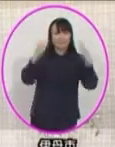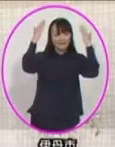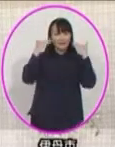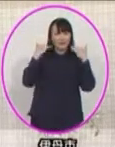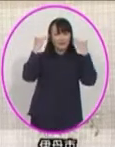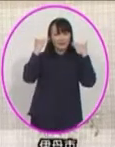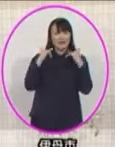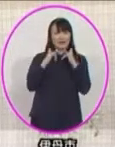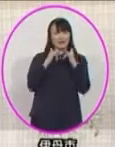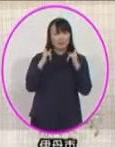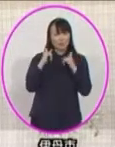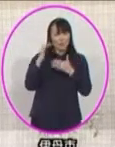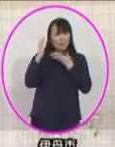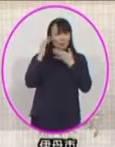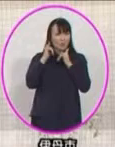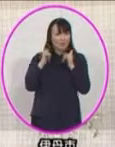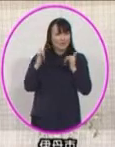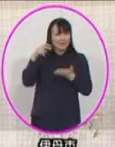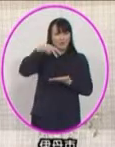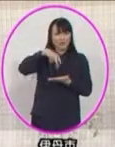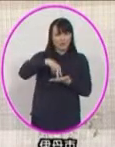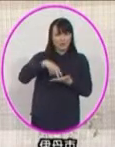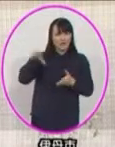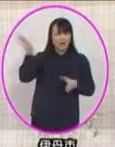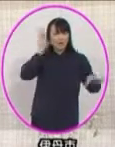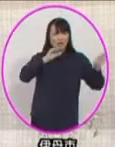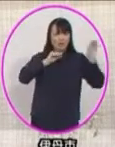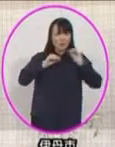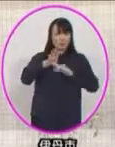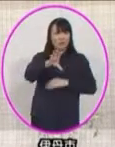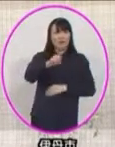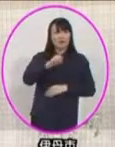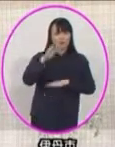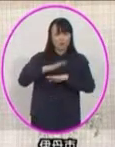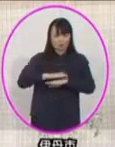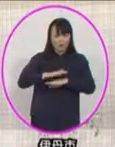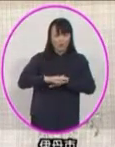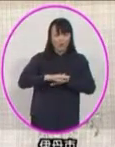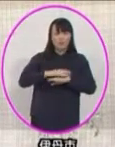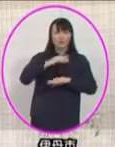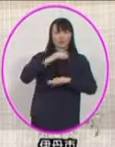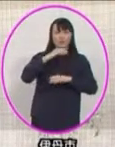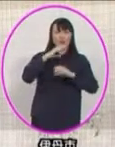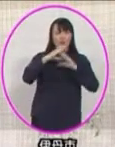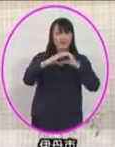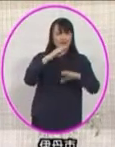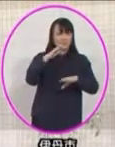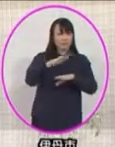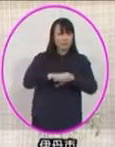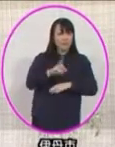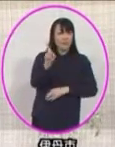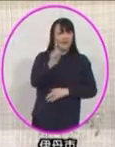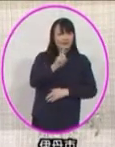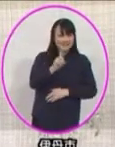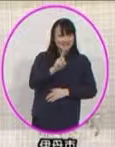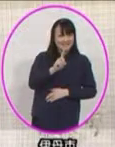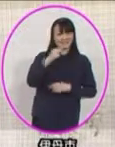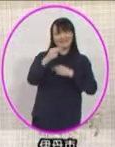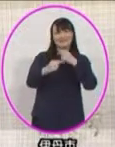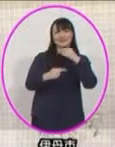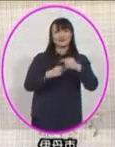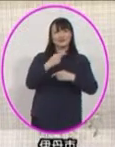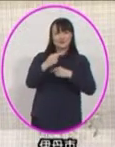聞こえない人ろう者にとって情報の獲得やコミュニケーション手段として重要な役割を担っている